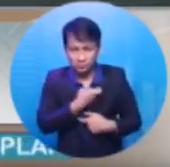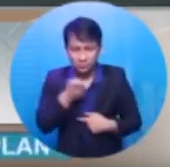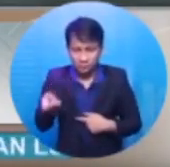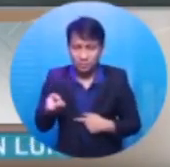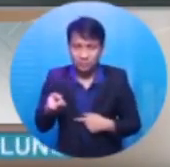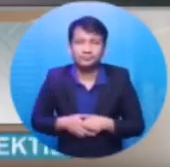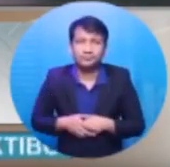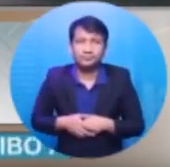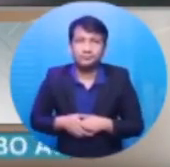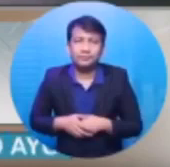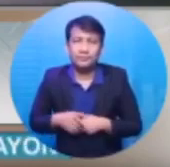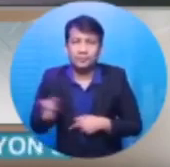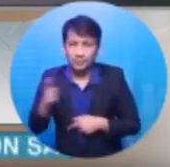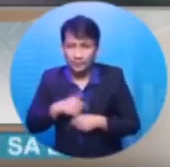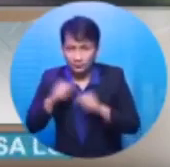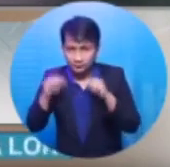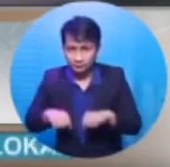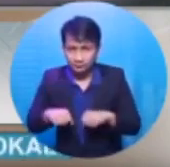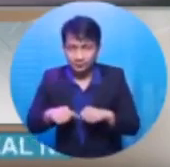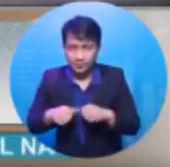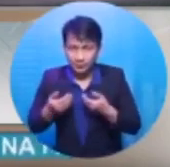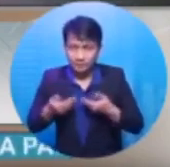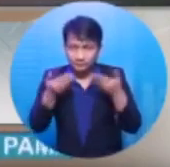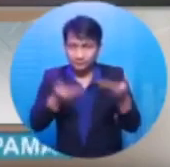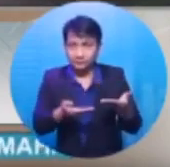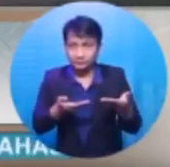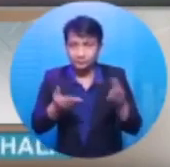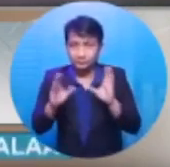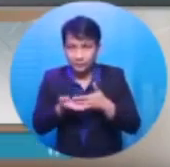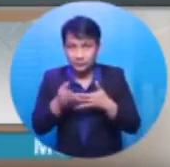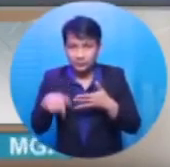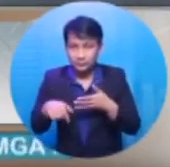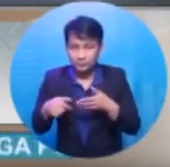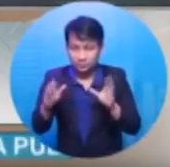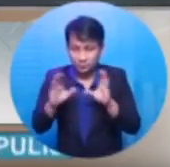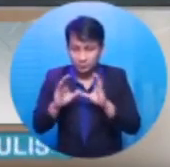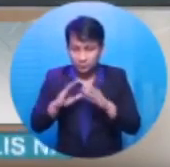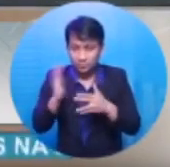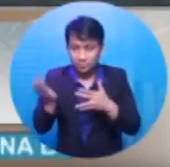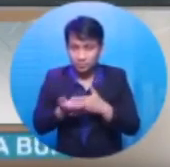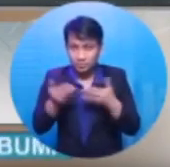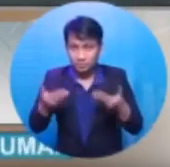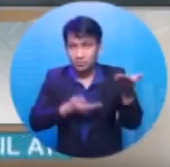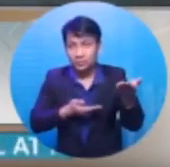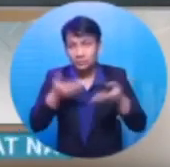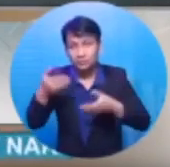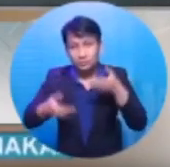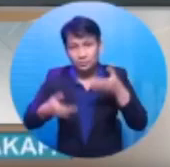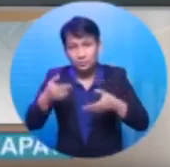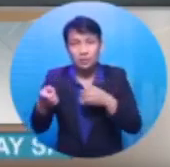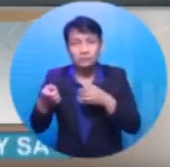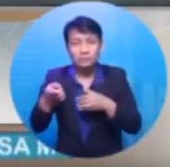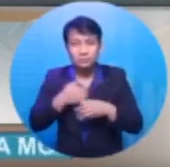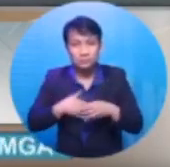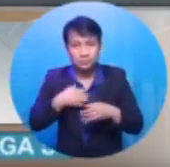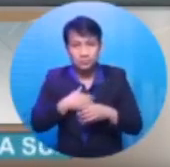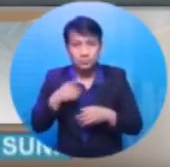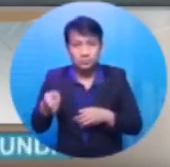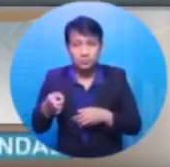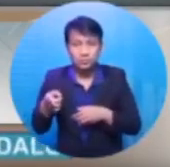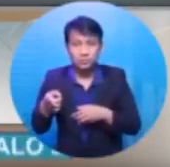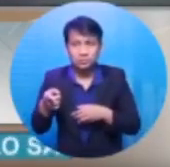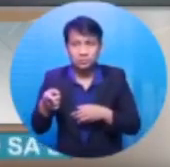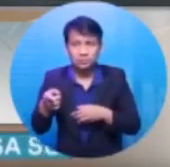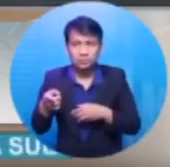bata na isa. Kayo po ay pwede magbigay na agad-agad ng certificate of file action para mayakit na sa korte yung kaso nito mga